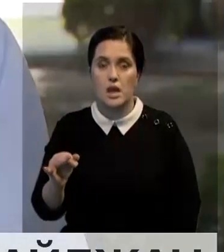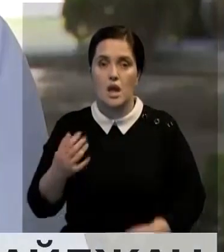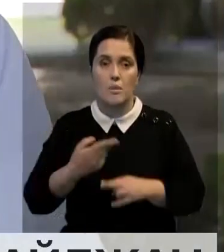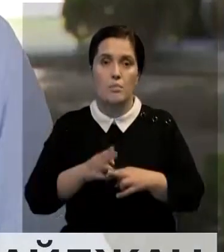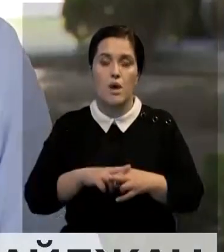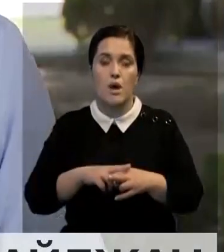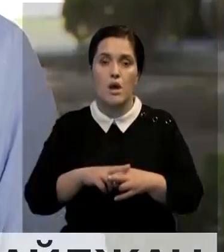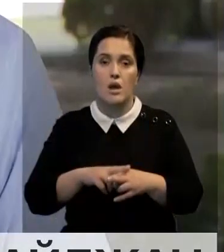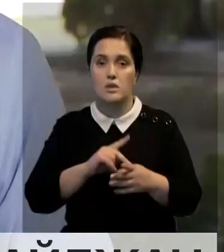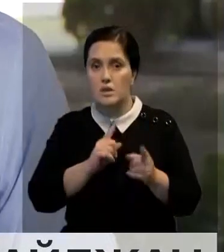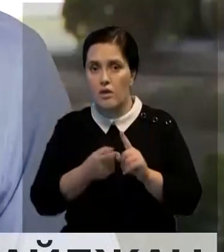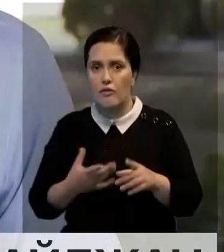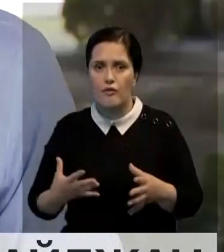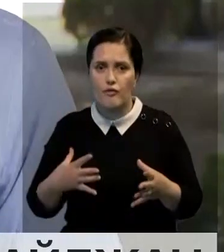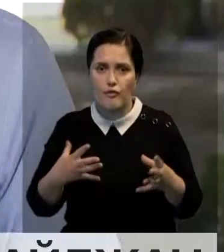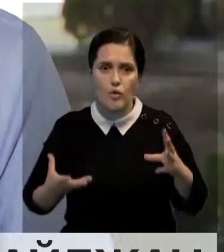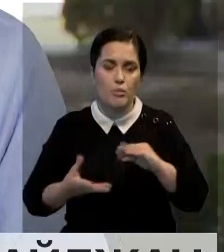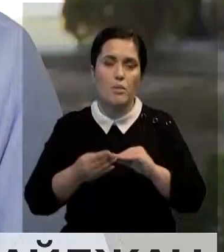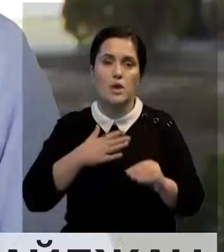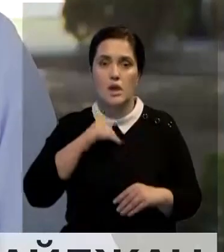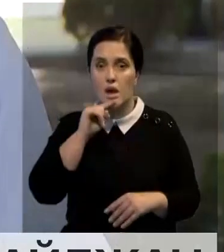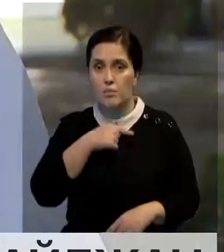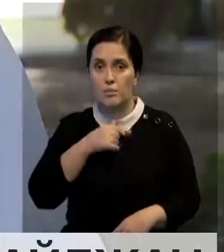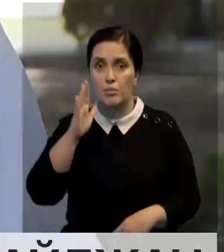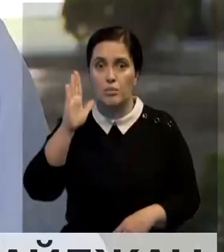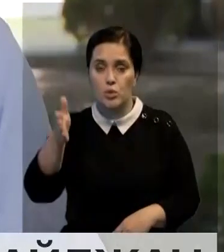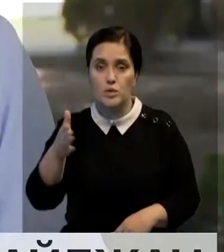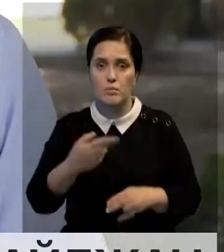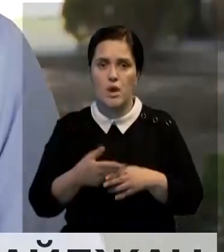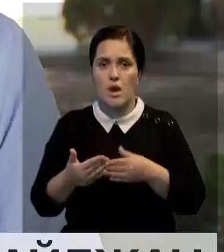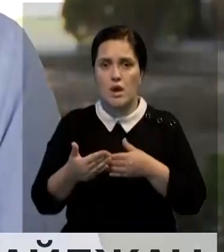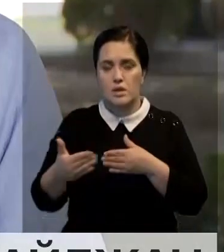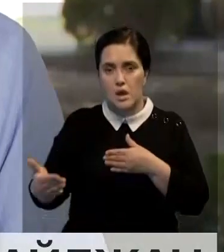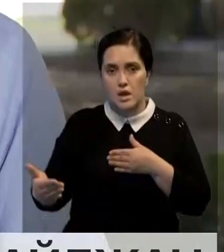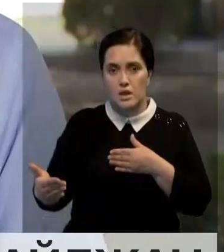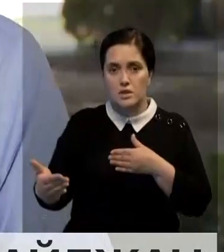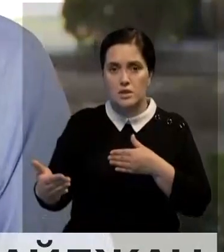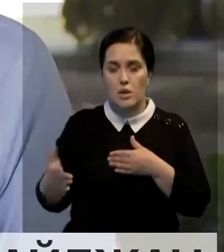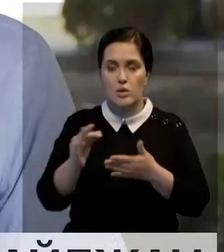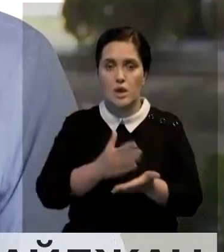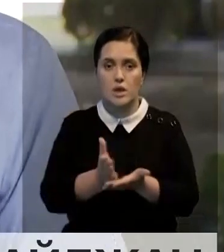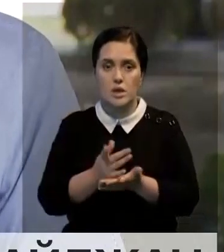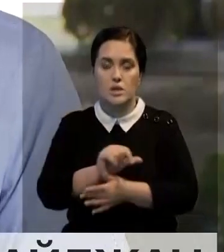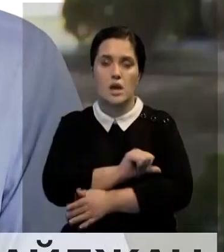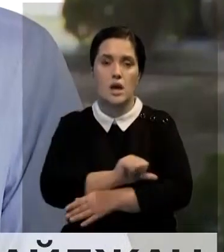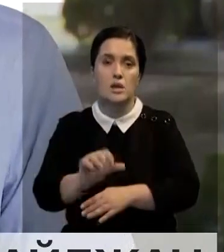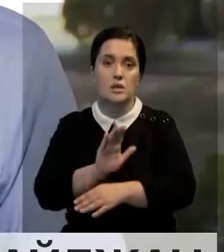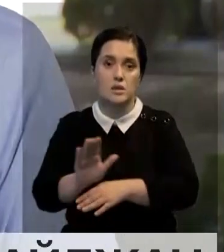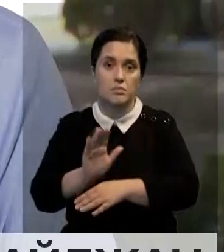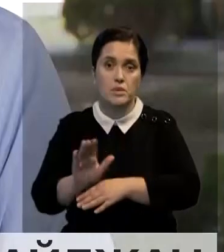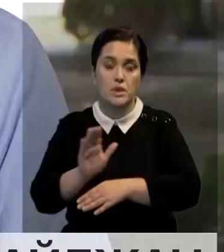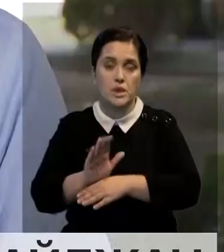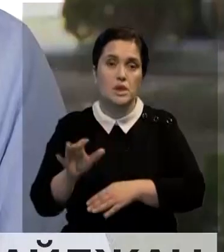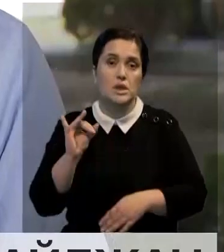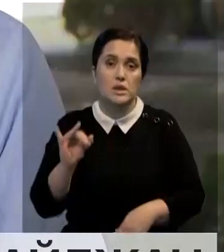диверсификация в общем наших экономик. Мы будем отдаляться тогда от ориентации на экспорт сырья. И вместе с